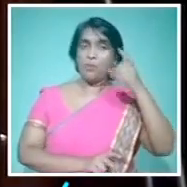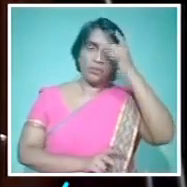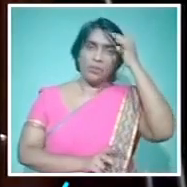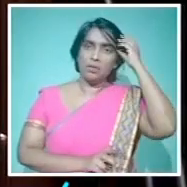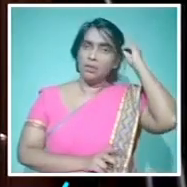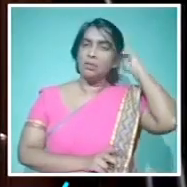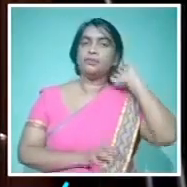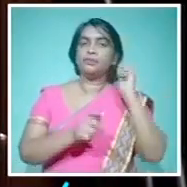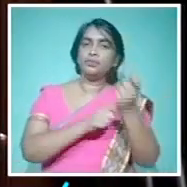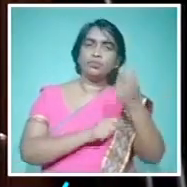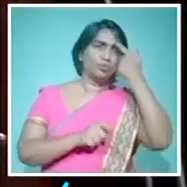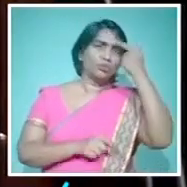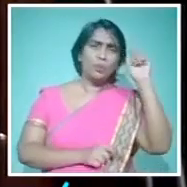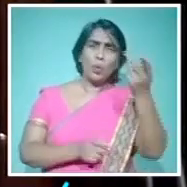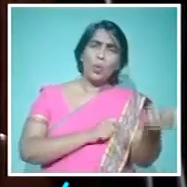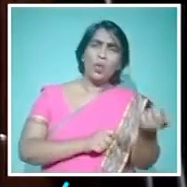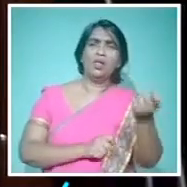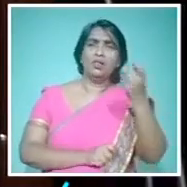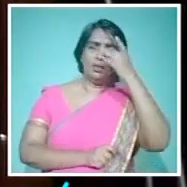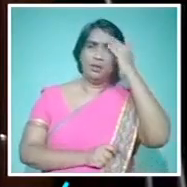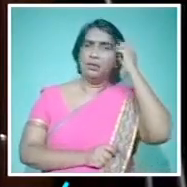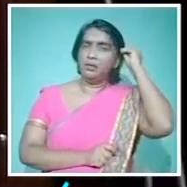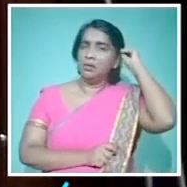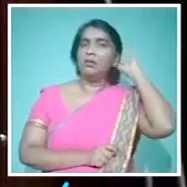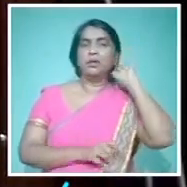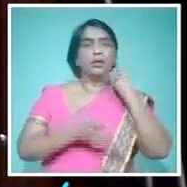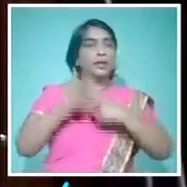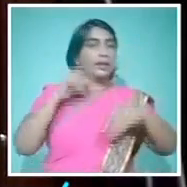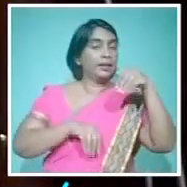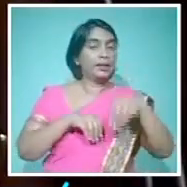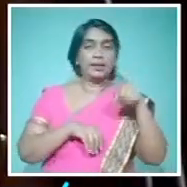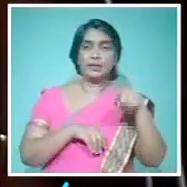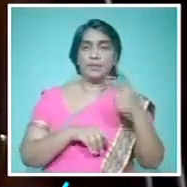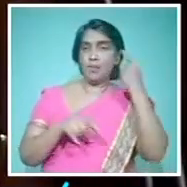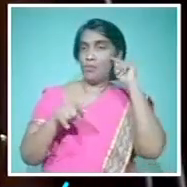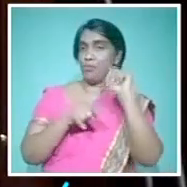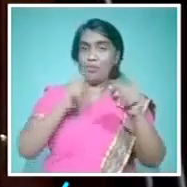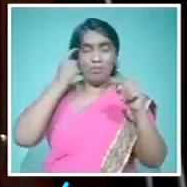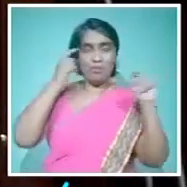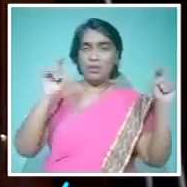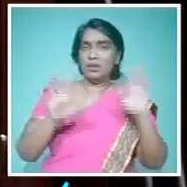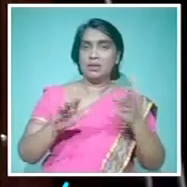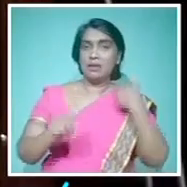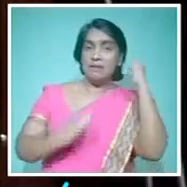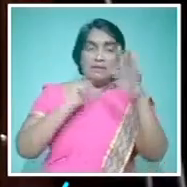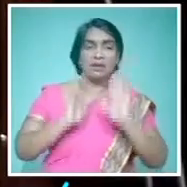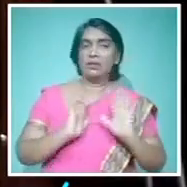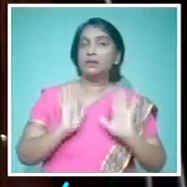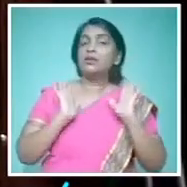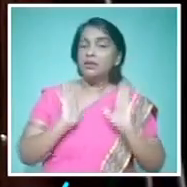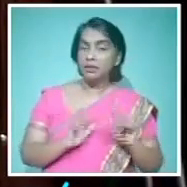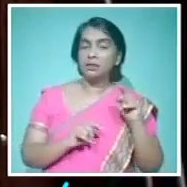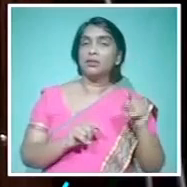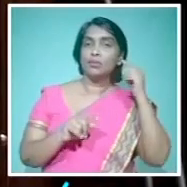එතුමාට මේ පහර දීපු සිදුවීම සම්බන්ධව මම කියන්නේ මේක දේශපාලන වශයෙන් කවුරුවත් දඩමීමා කරගෙන කාටවත් පහර දෙන්නේ අනේක නෙමෙයි. නමුත්